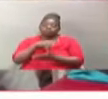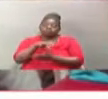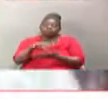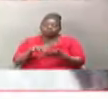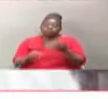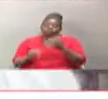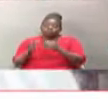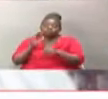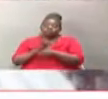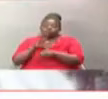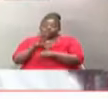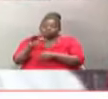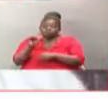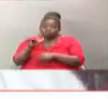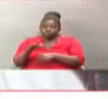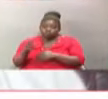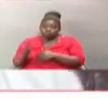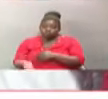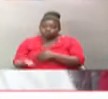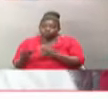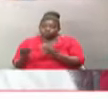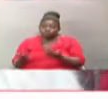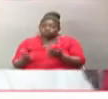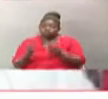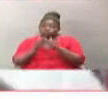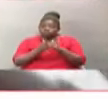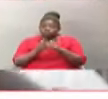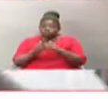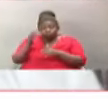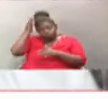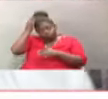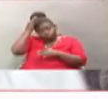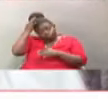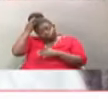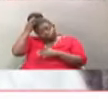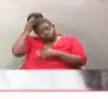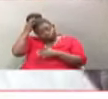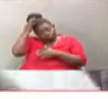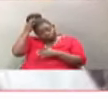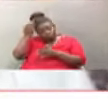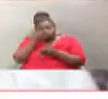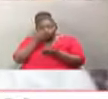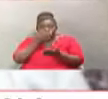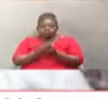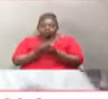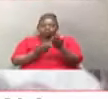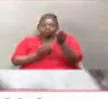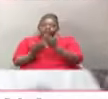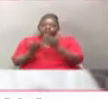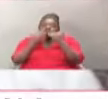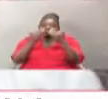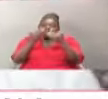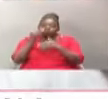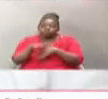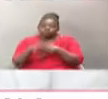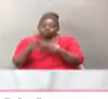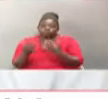ekyo. Mbagamba nti mwebale mwebale ddala mwebale empeereza ennungi mwebale nnyo mwebale